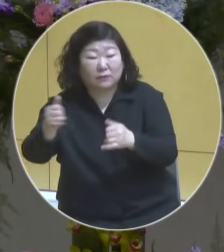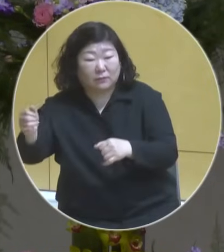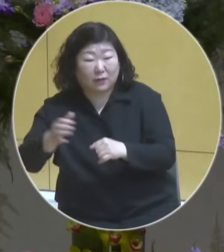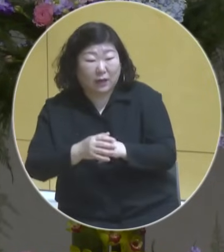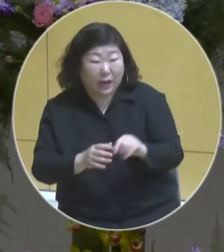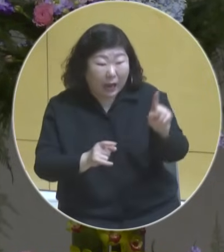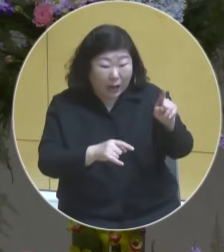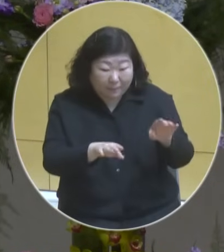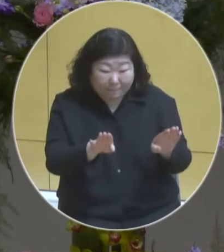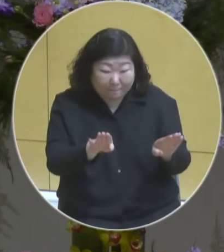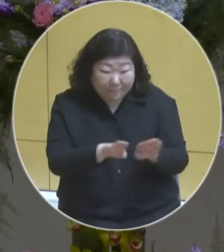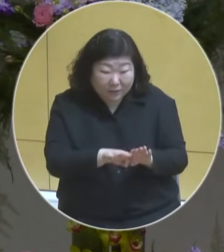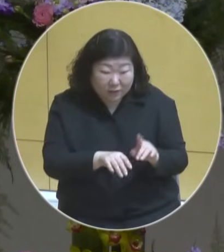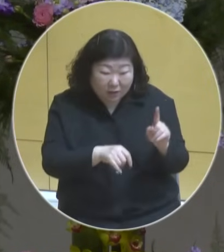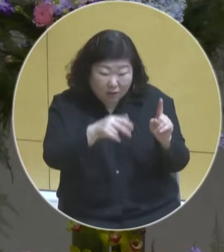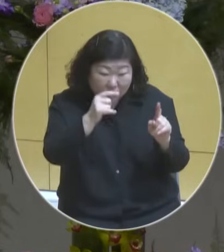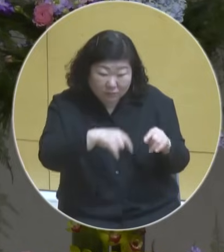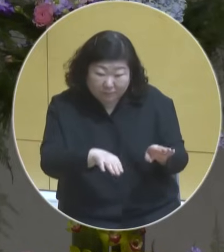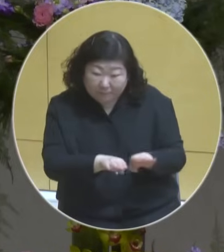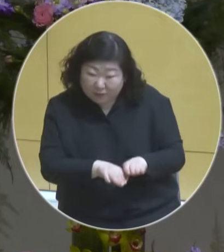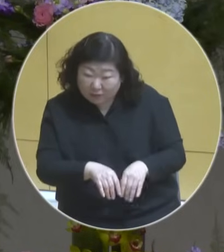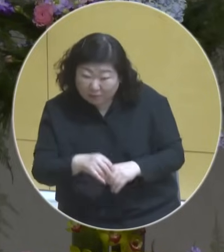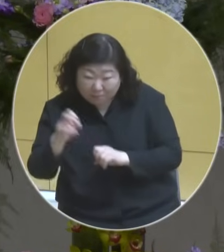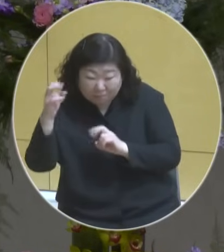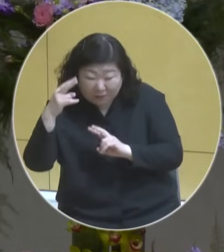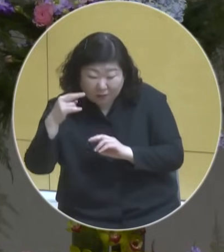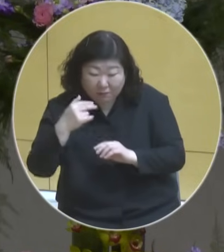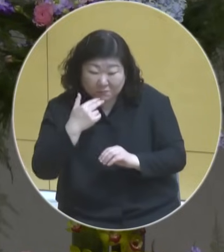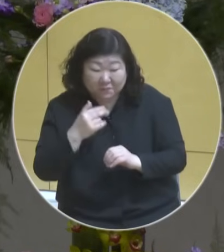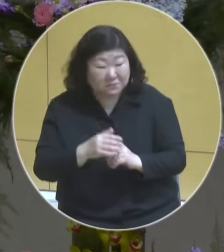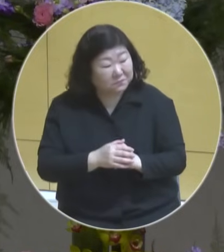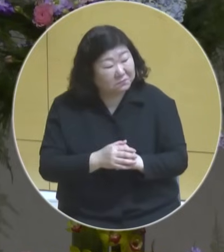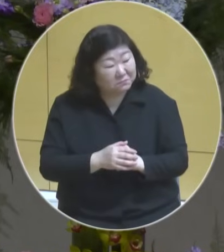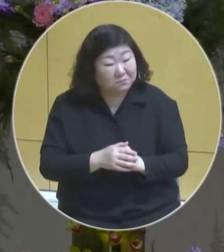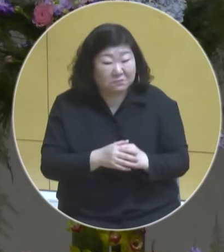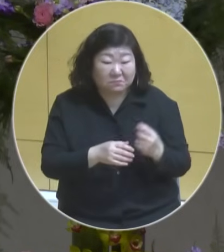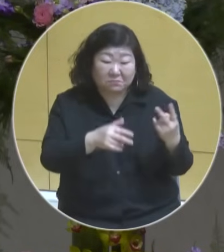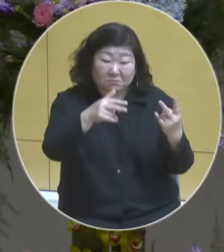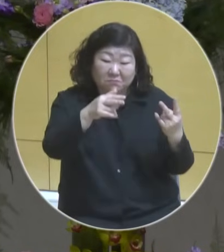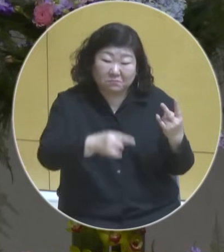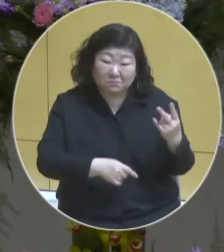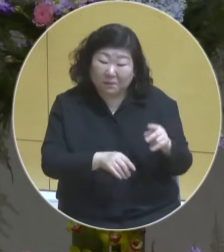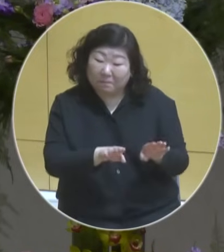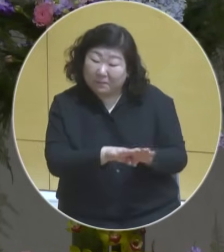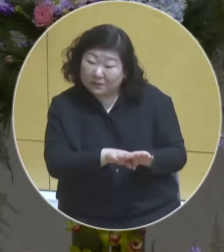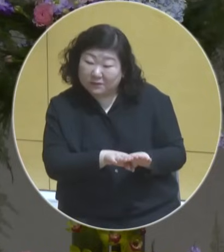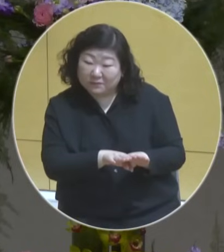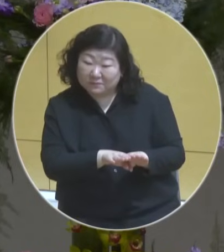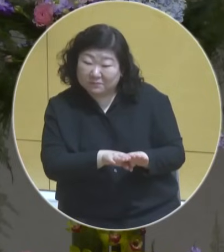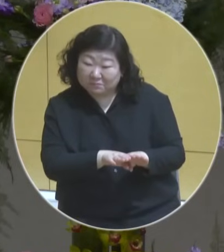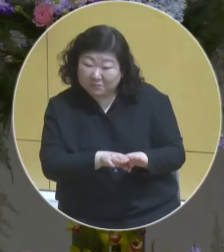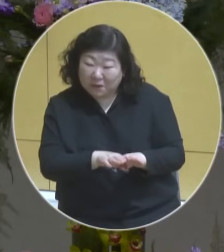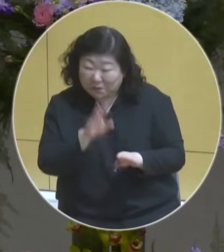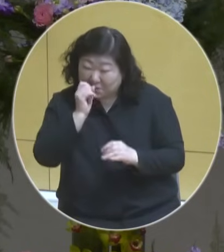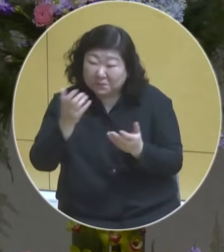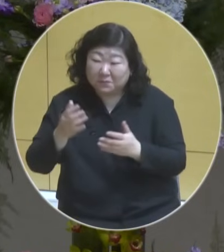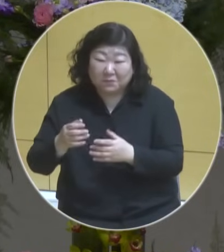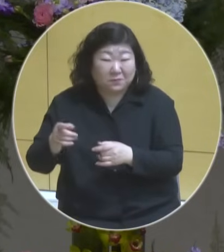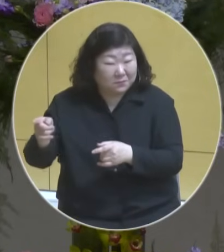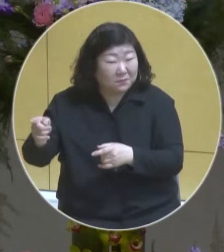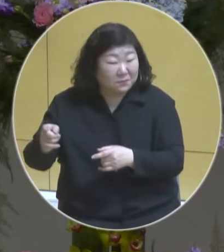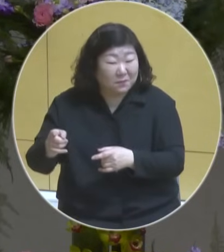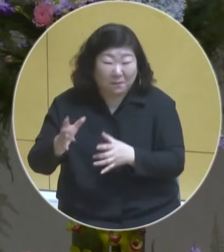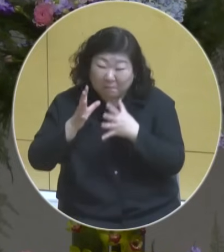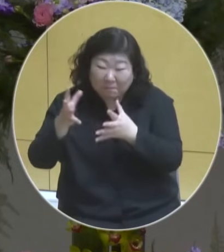빠져 봐도 안 하게 안 떨어지거든요 두 주 되니까 더 좋은 일들이 생기거든요 그러면서 멀어지기 시작한